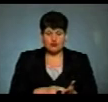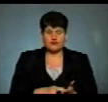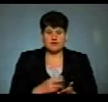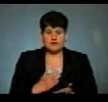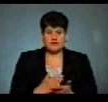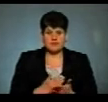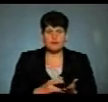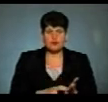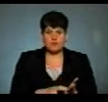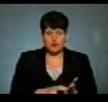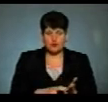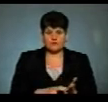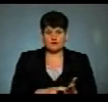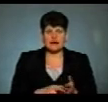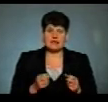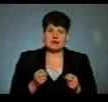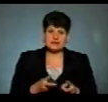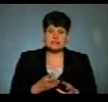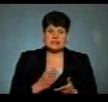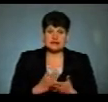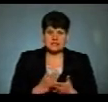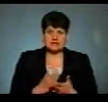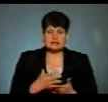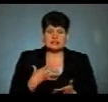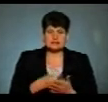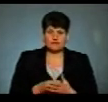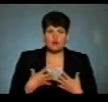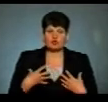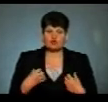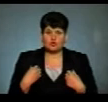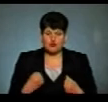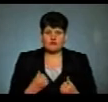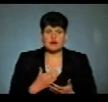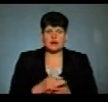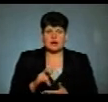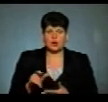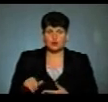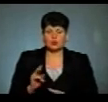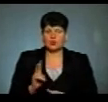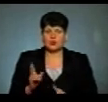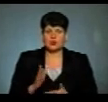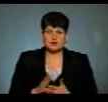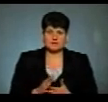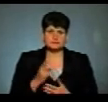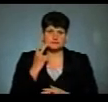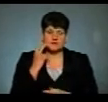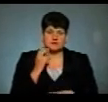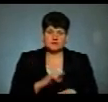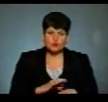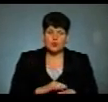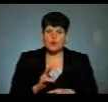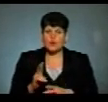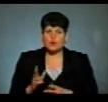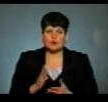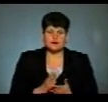побоювання, тому що є ризики для власного здоров'я, там є люди, у яких є хронічні захворювання, є люди, у